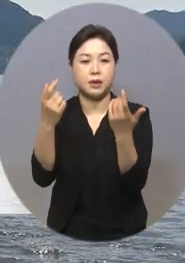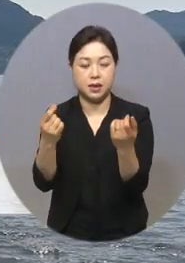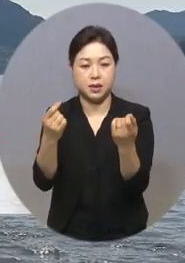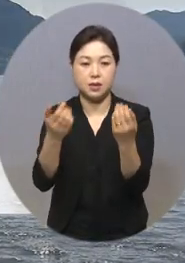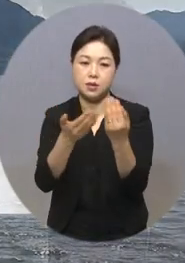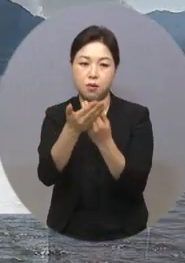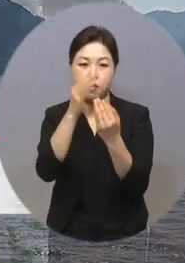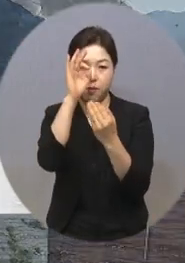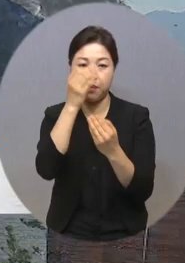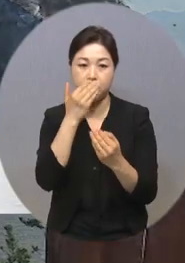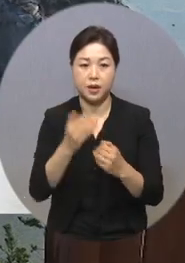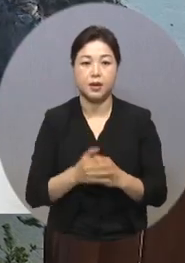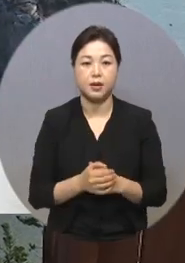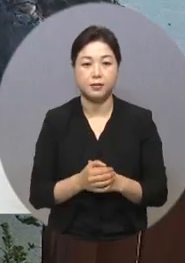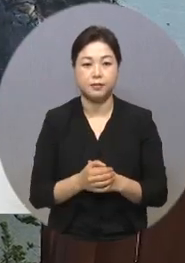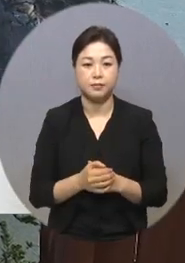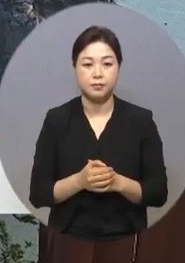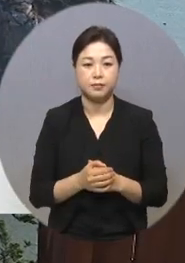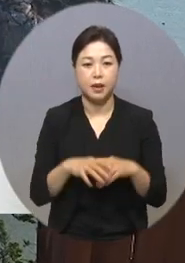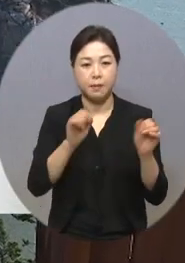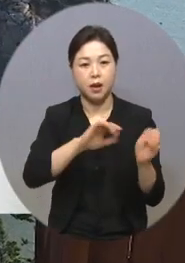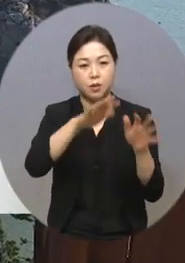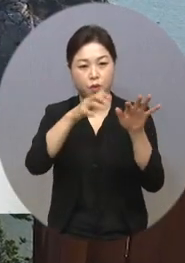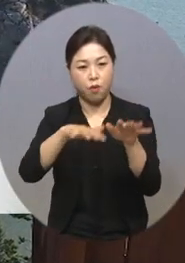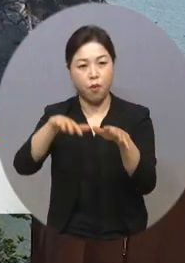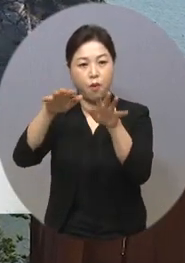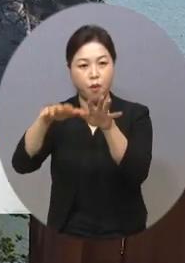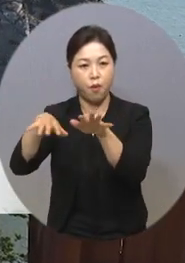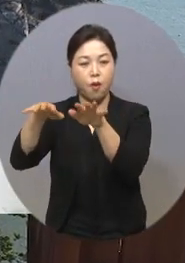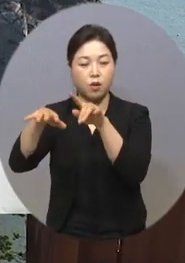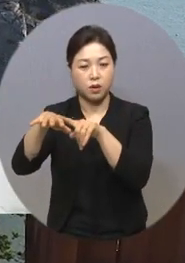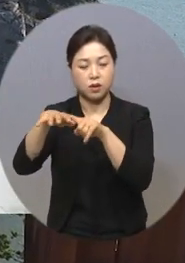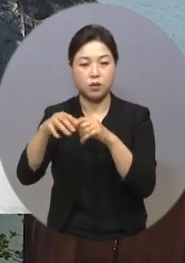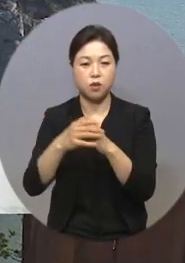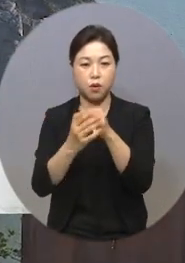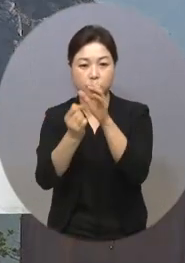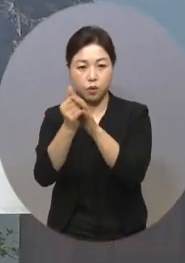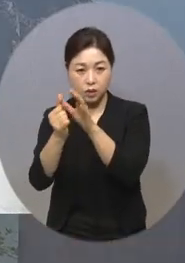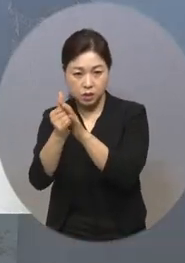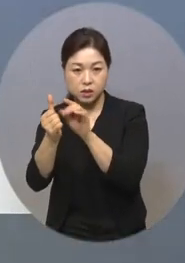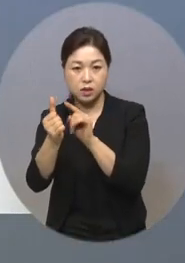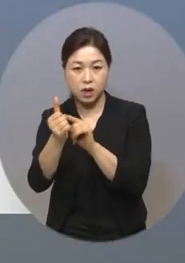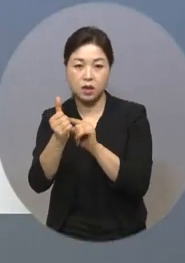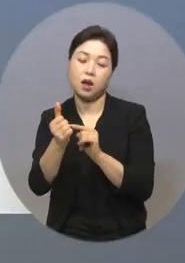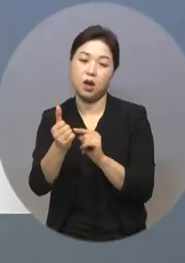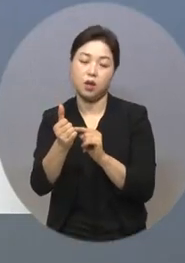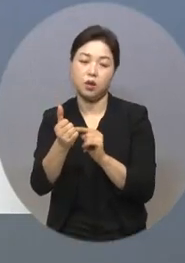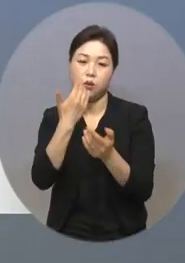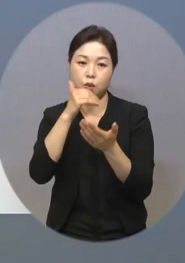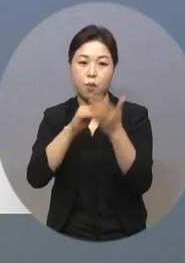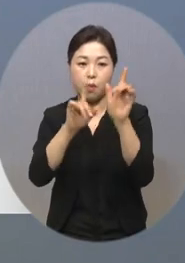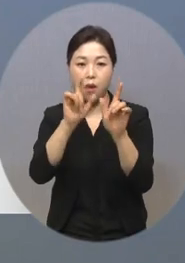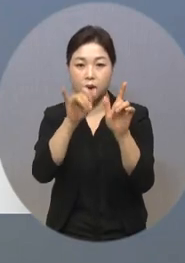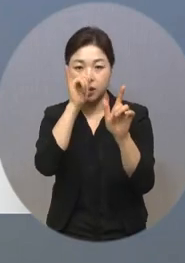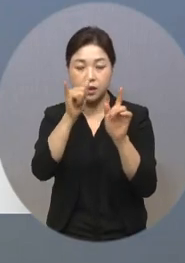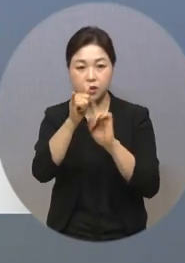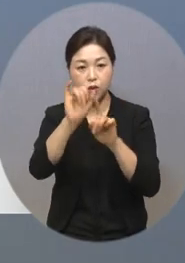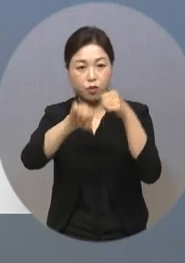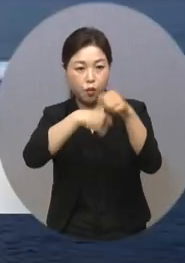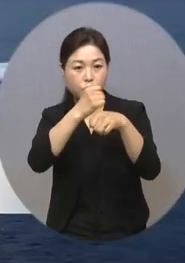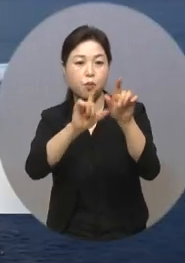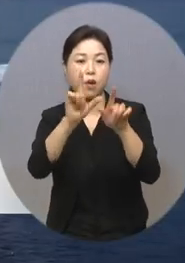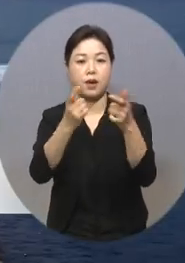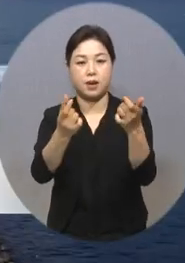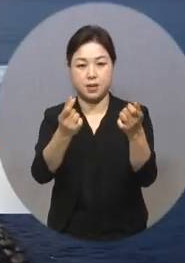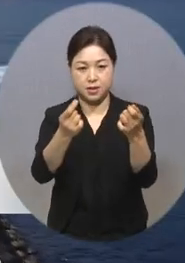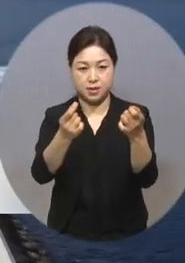있으며 거센 파도에 영향으로 섬마다 기괴한 서기 동물 형상으로 모여 동물 섬 투어 가 인기입니다